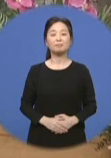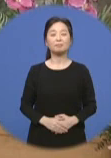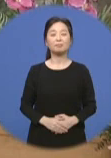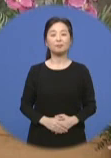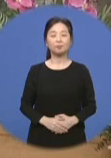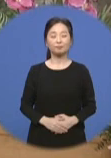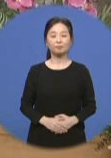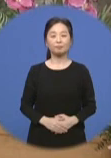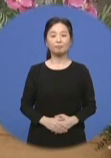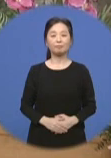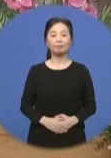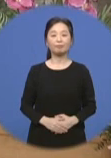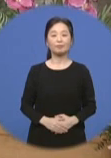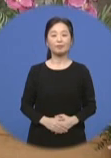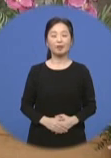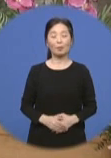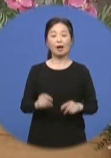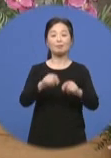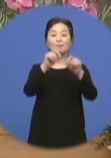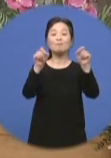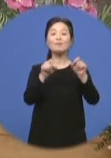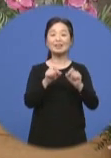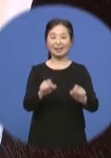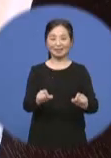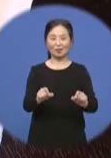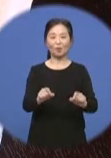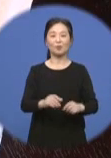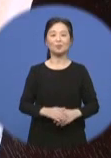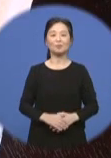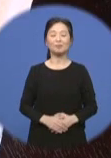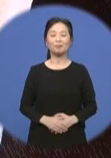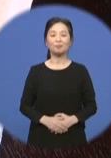それでは今週のプレゼントです。